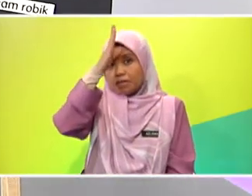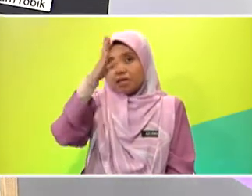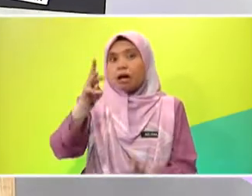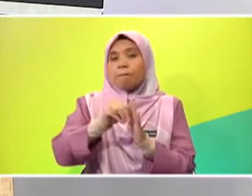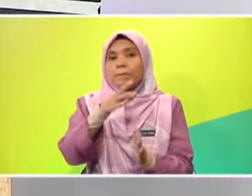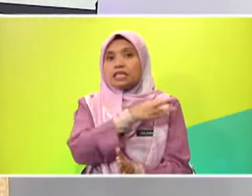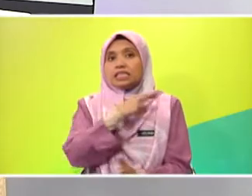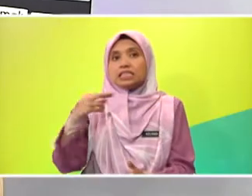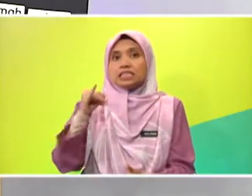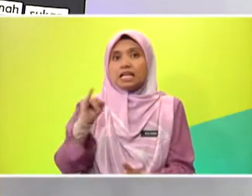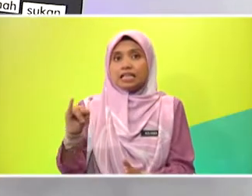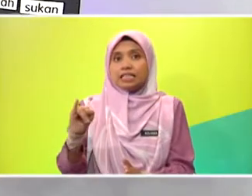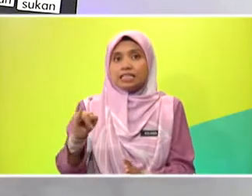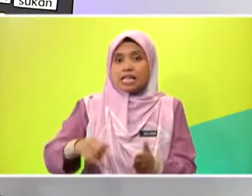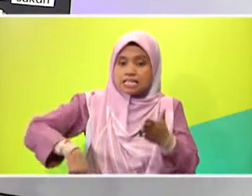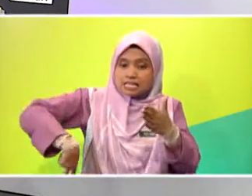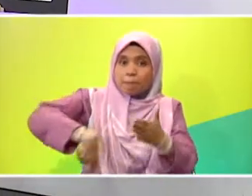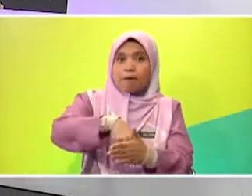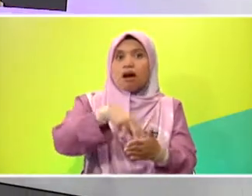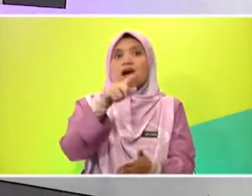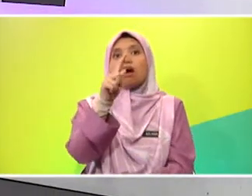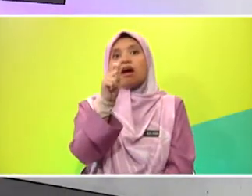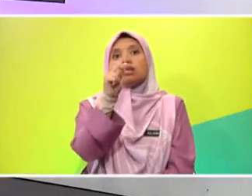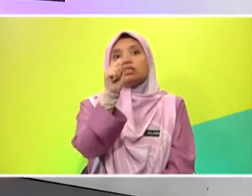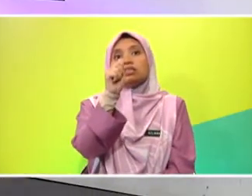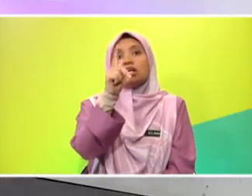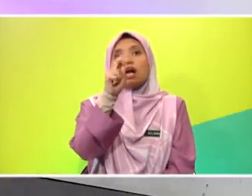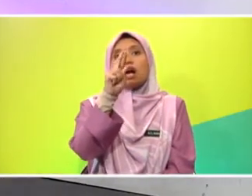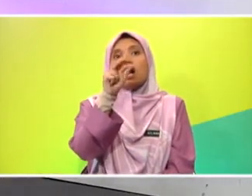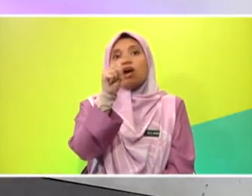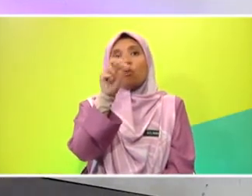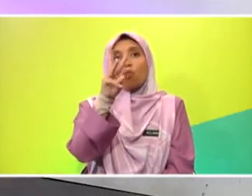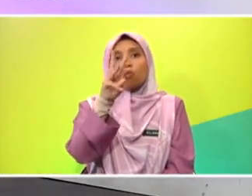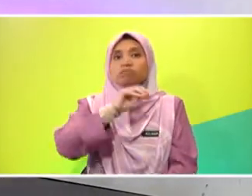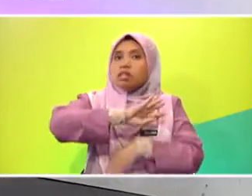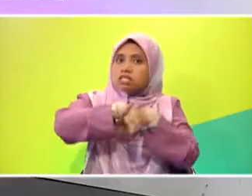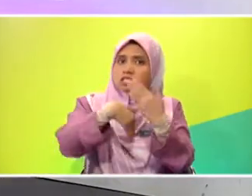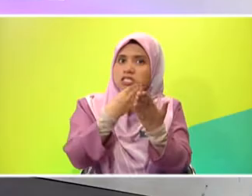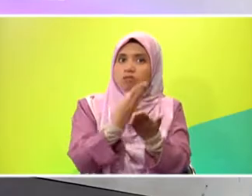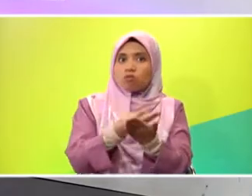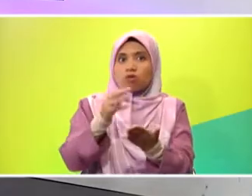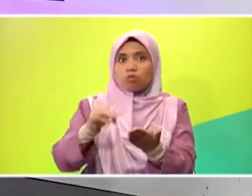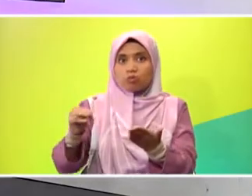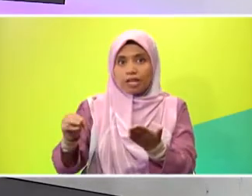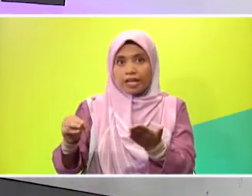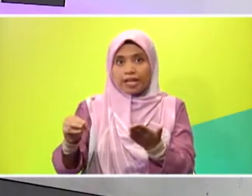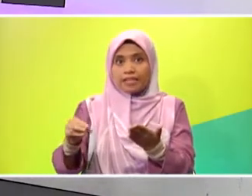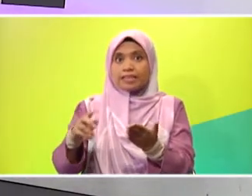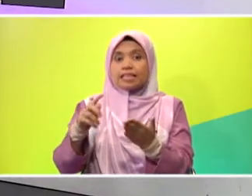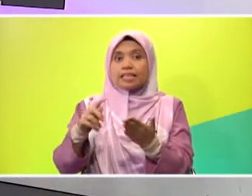acara sepak takraw bagus dan yang keempat semua murid terlibat